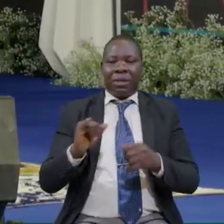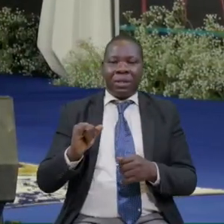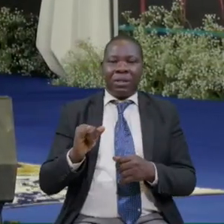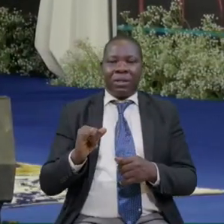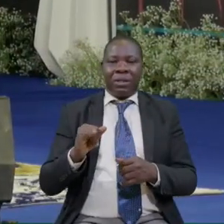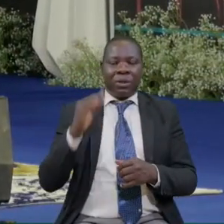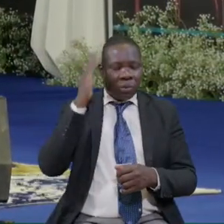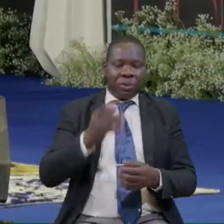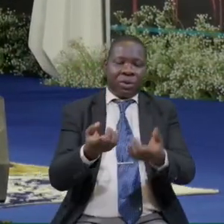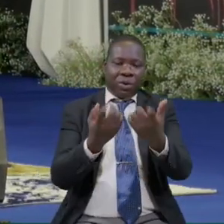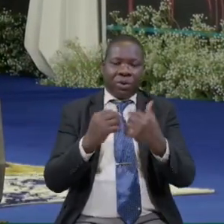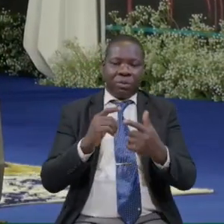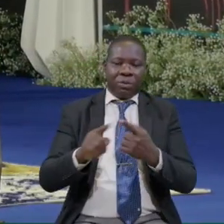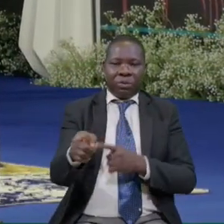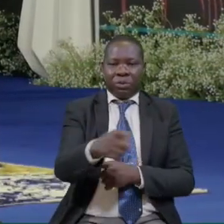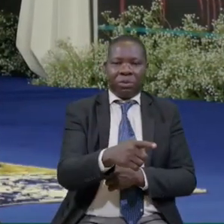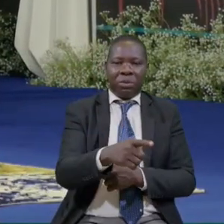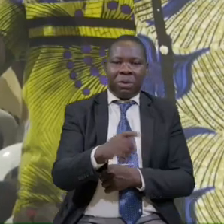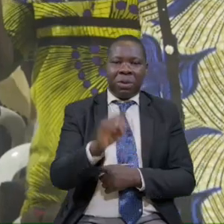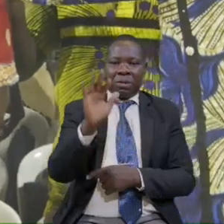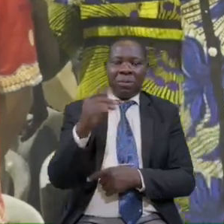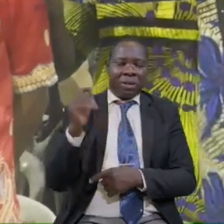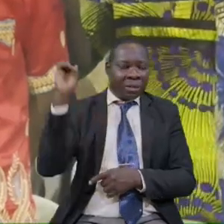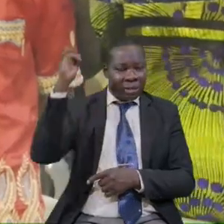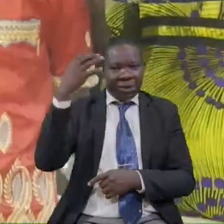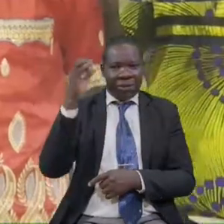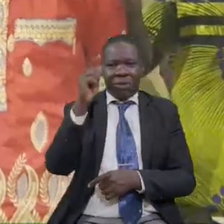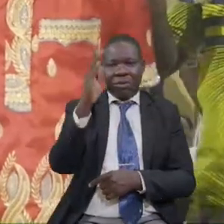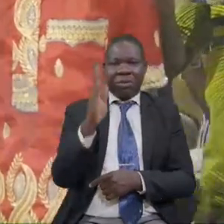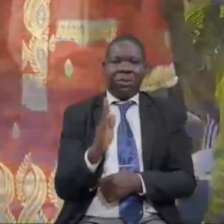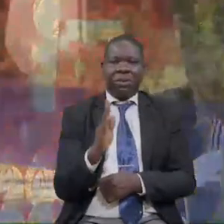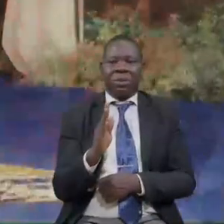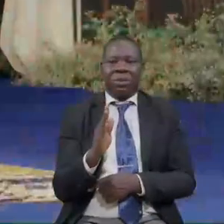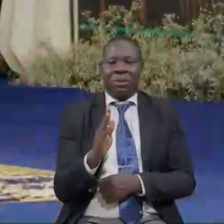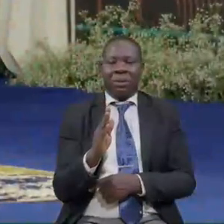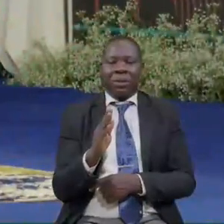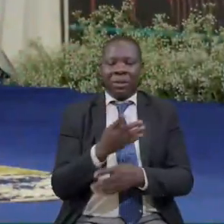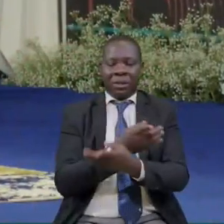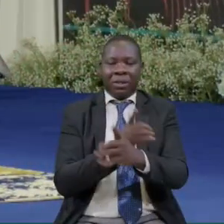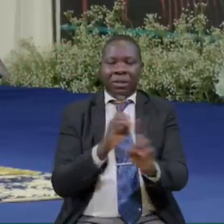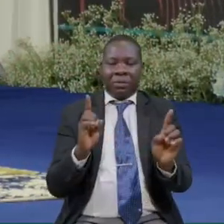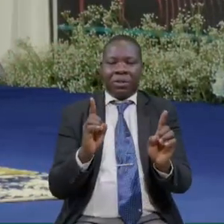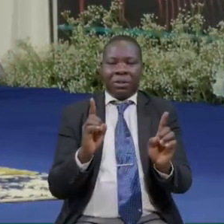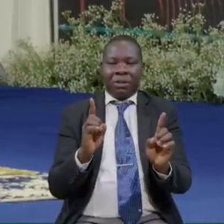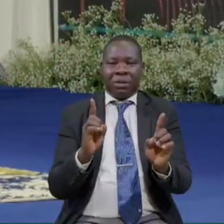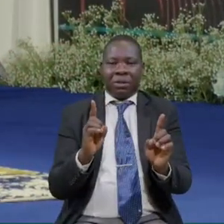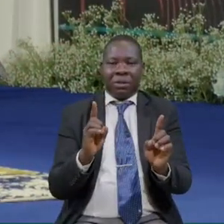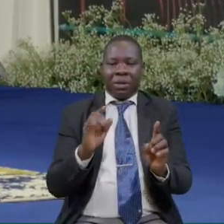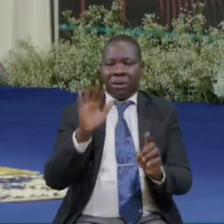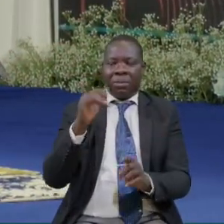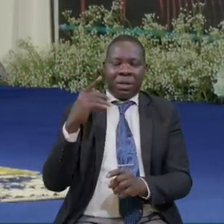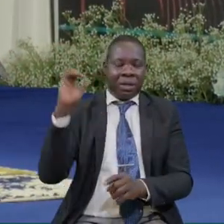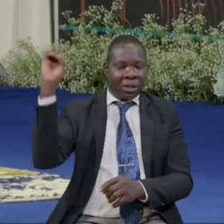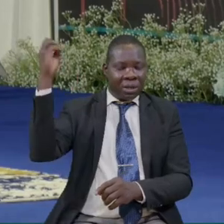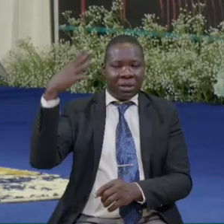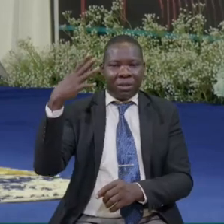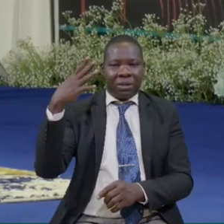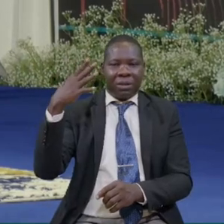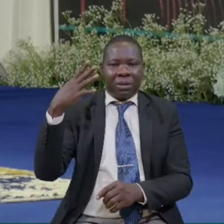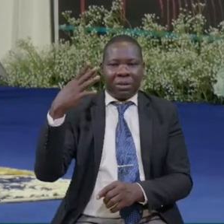La guérison viendra à vous par la grâce de Dieu. La délivrance par la grâce.